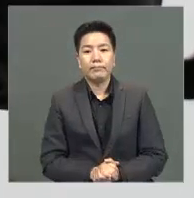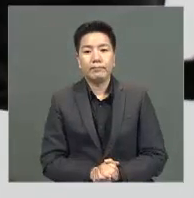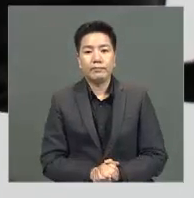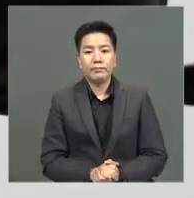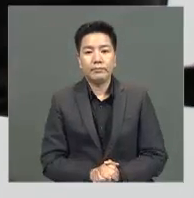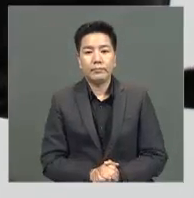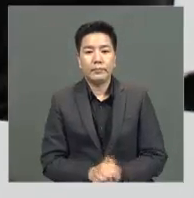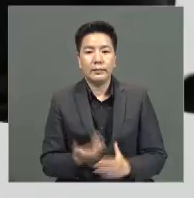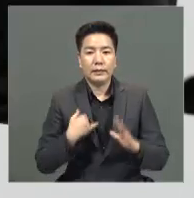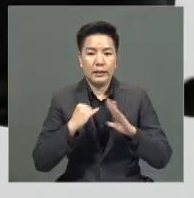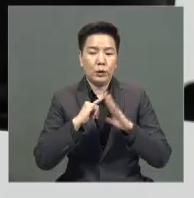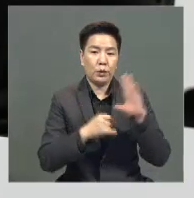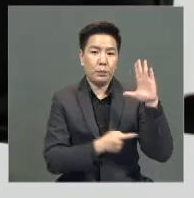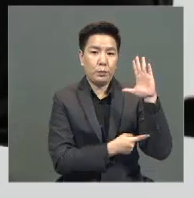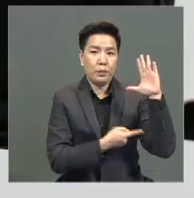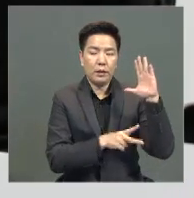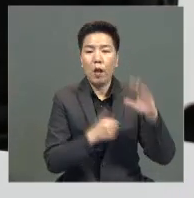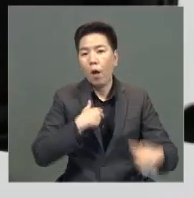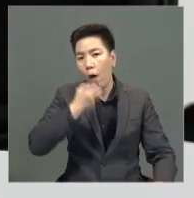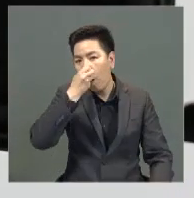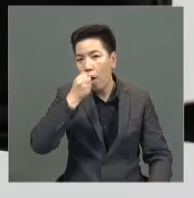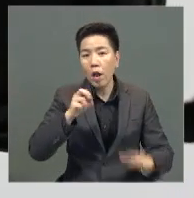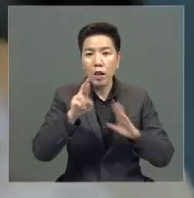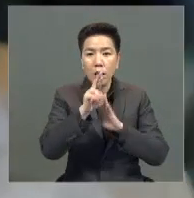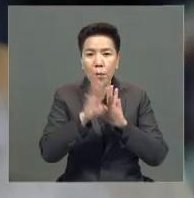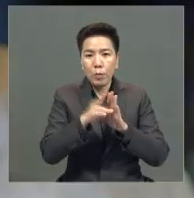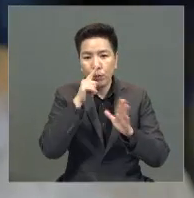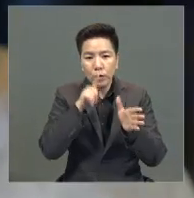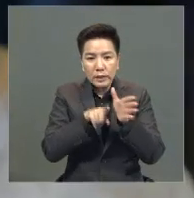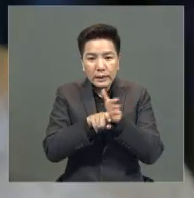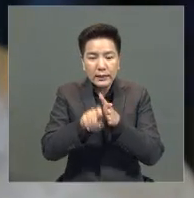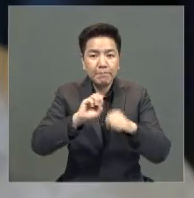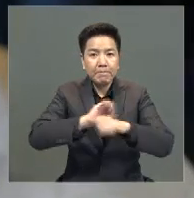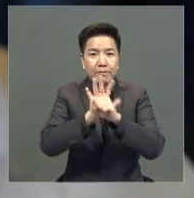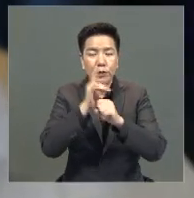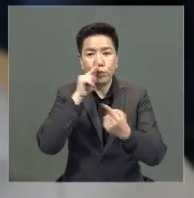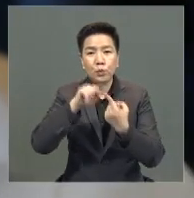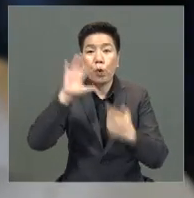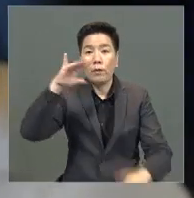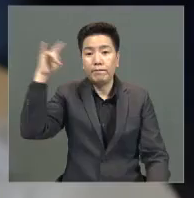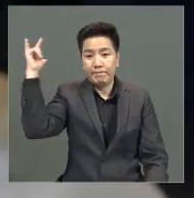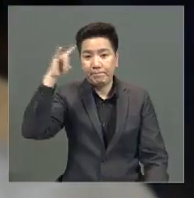วันนี้นะคะทางจังหวัดภูเก็ตก็จะมีการทดสอบระบบเครื่องตรวจหาเชื้อโควิด -19 ประจำสน